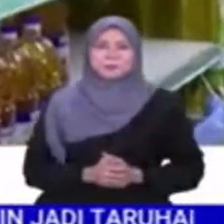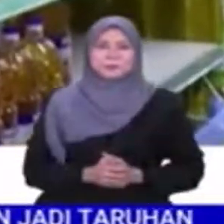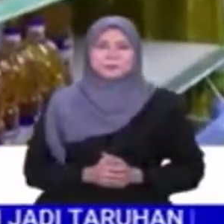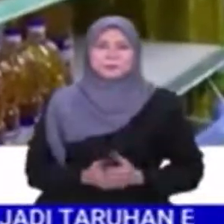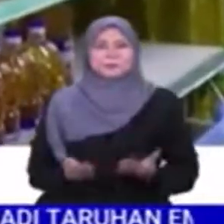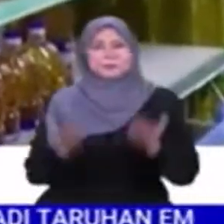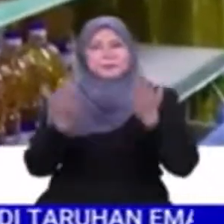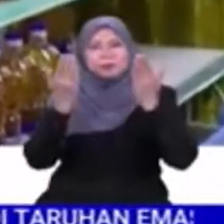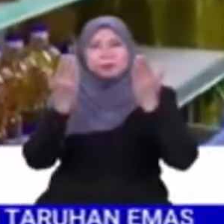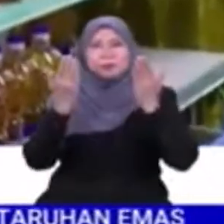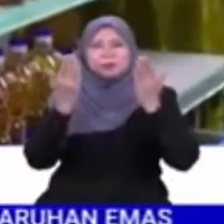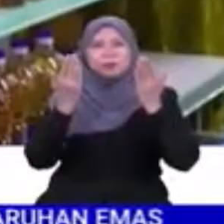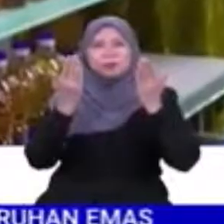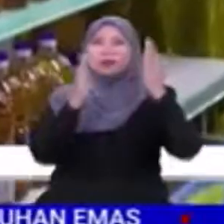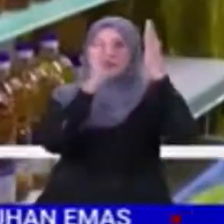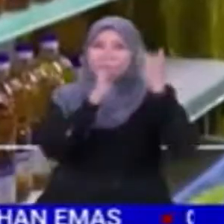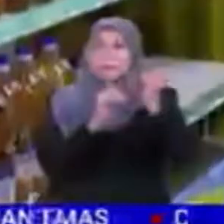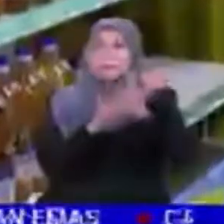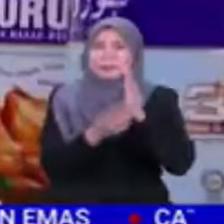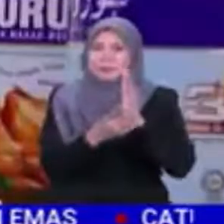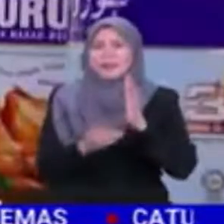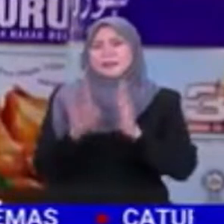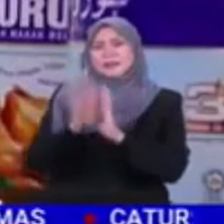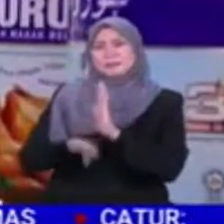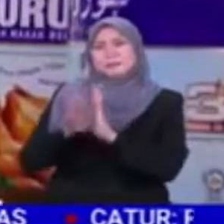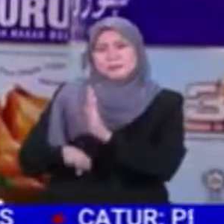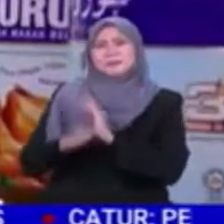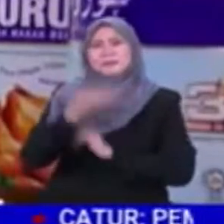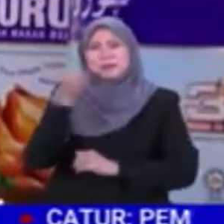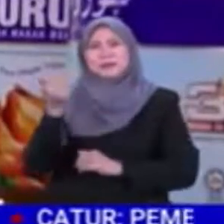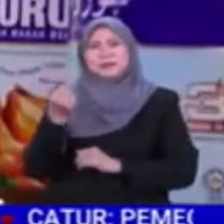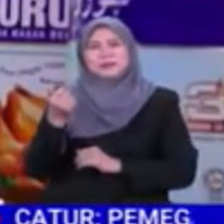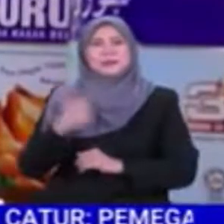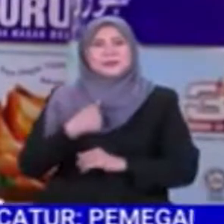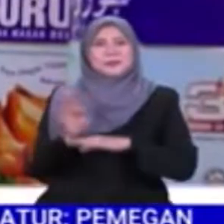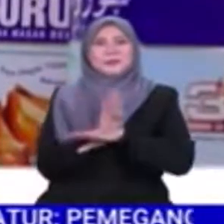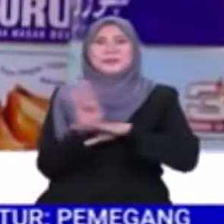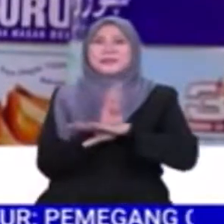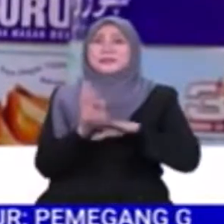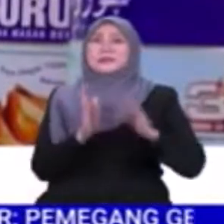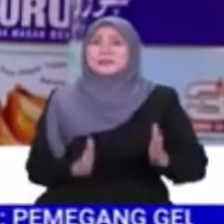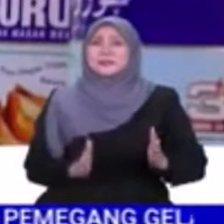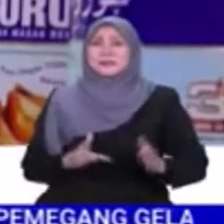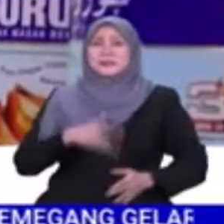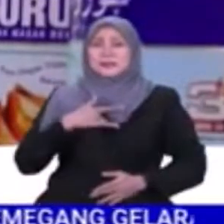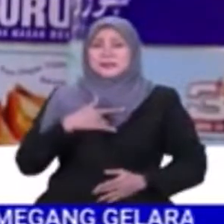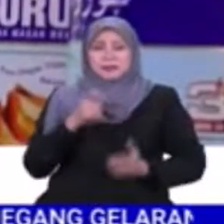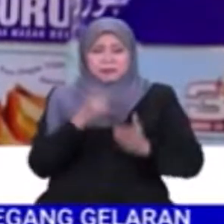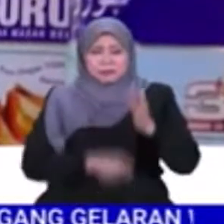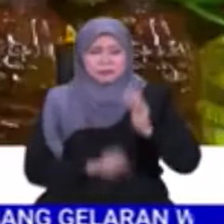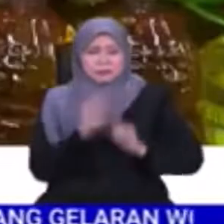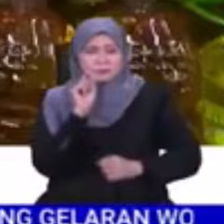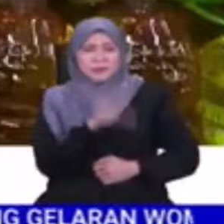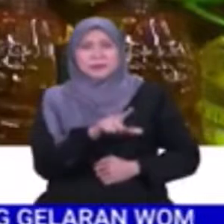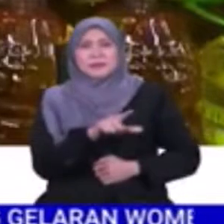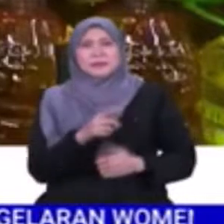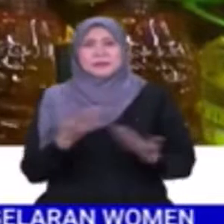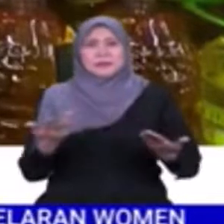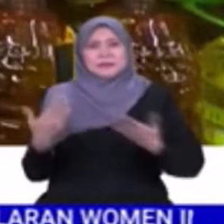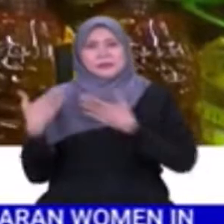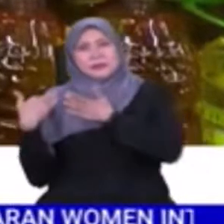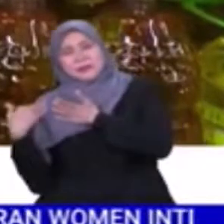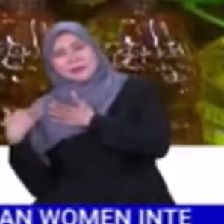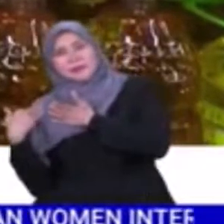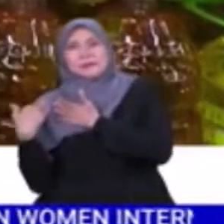bersyukurlah kan, sebab kita harapkan minyak ni biarlah murah sikit kan. Saya pun menjaga, saya memang rasa lah harga naik tu lah.